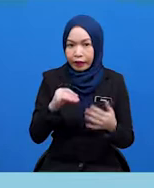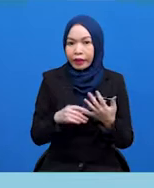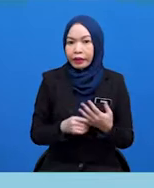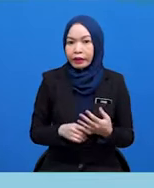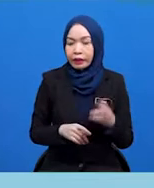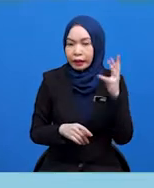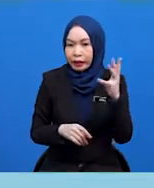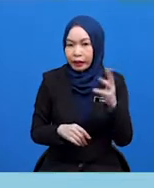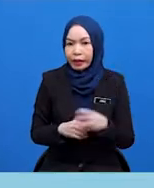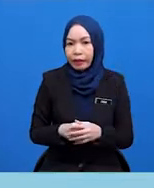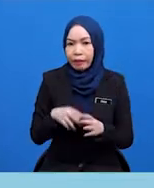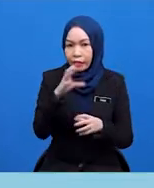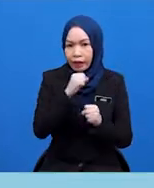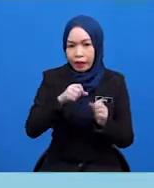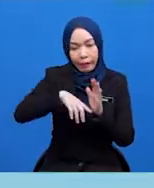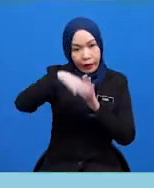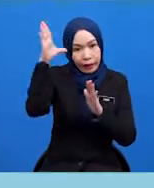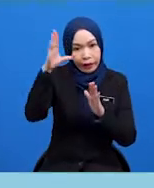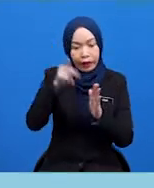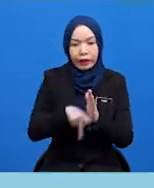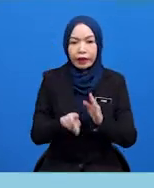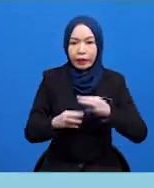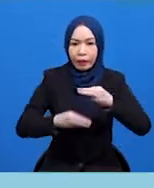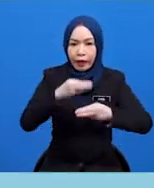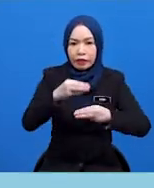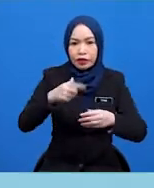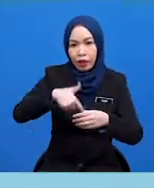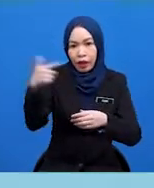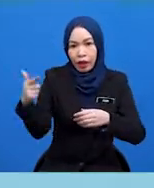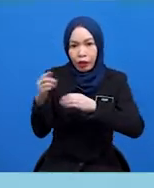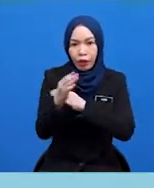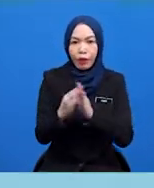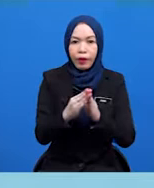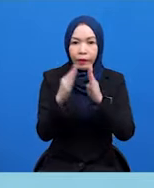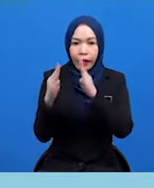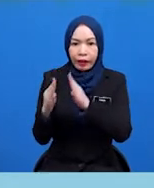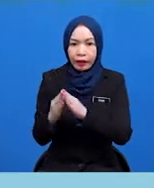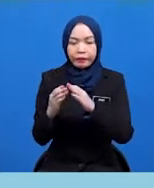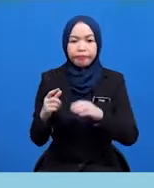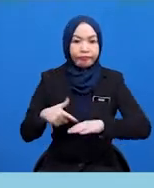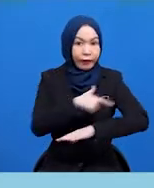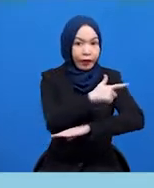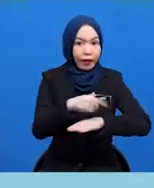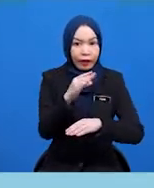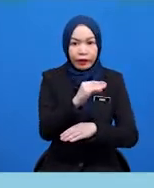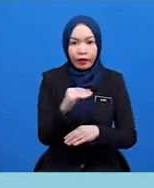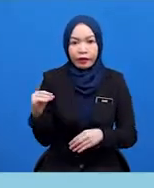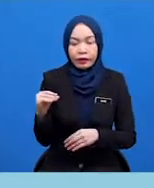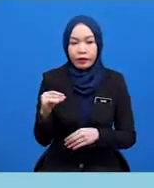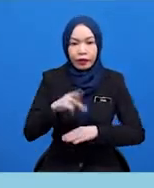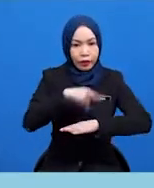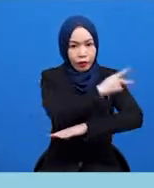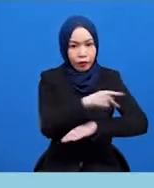meningkatkan kemajuan kawasan luar bandar. Pertanian ladang dan kebun kecil